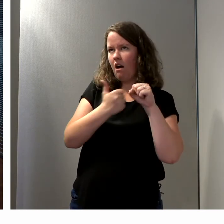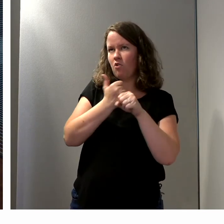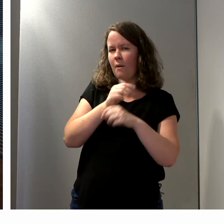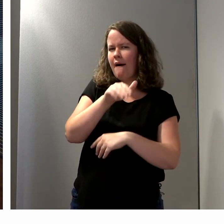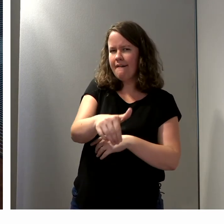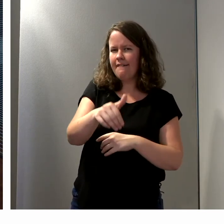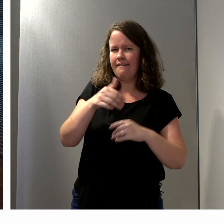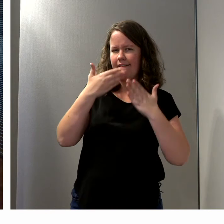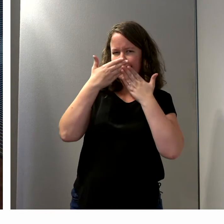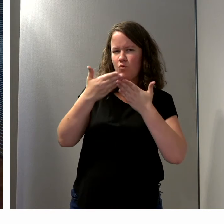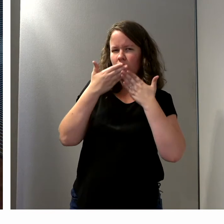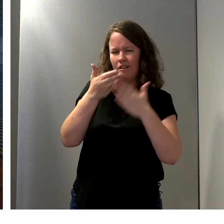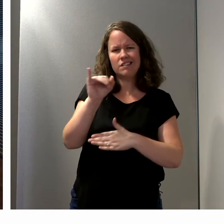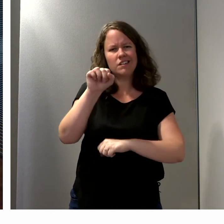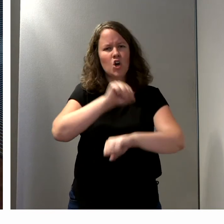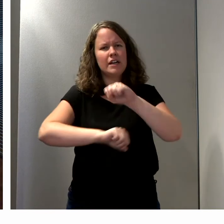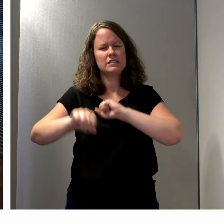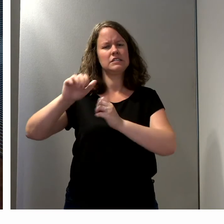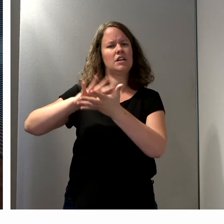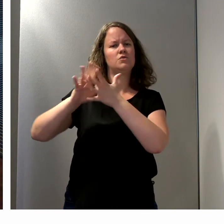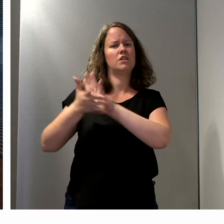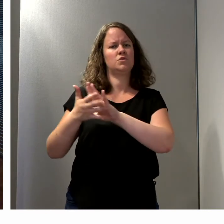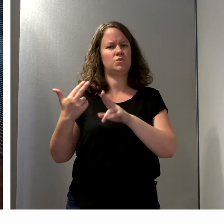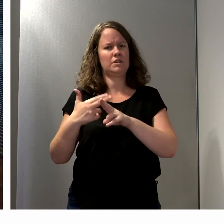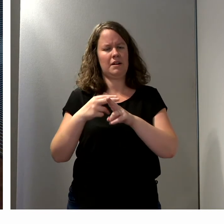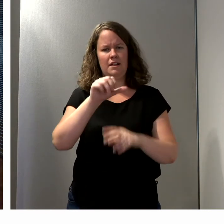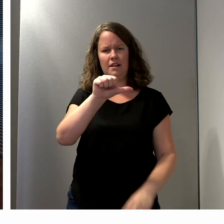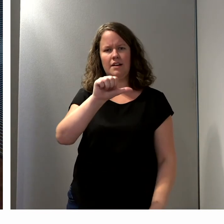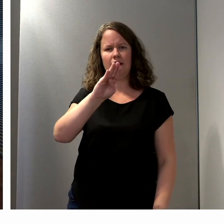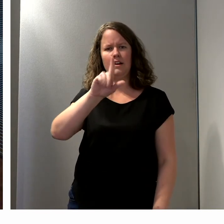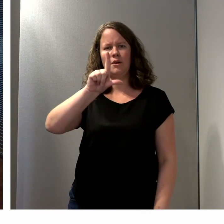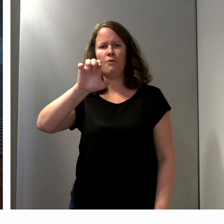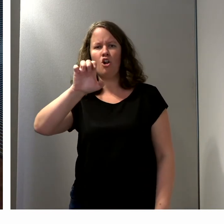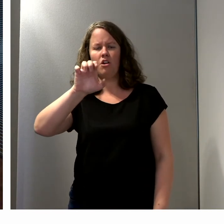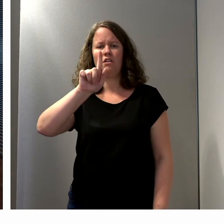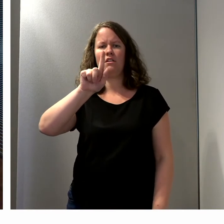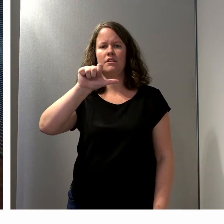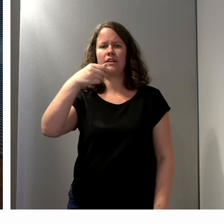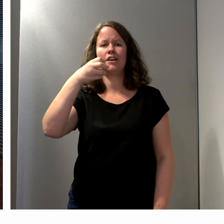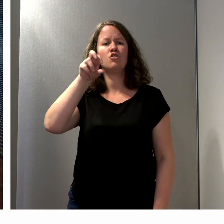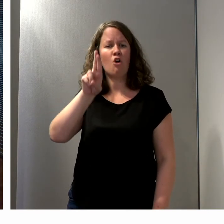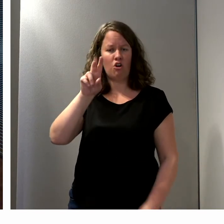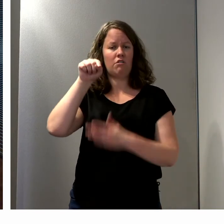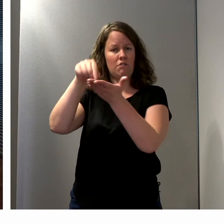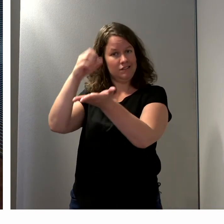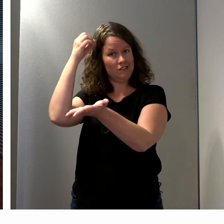an et demi après. Elle a été portée par une association qui s'appelle Able Gamer, qui est aux États-Unis, avec l'Université